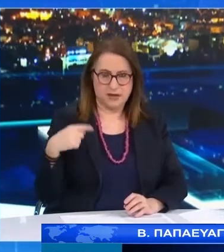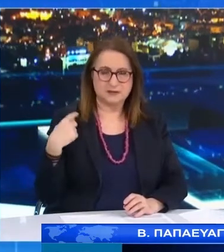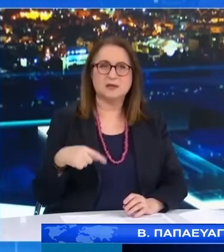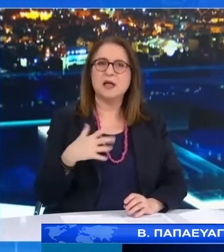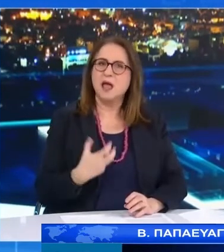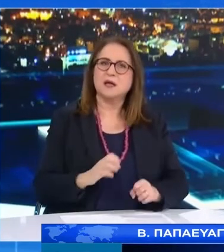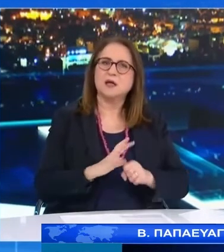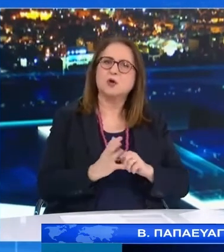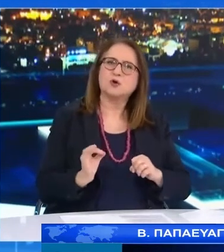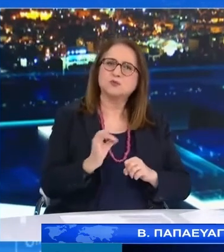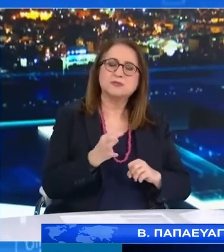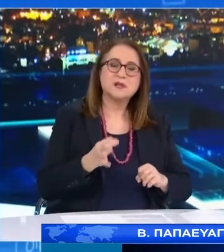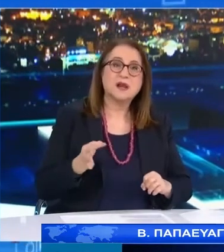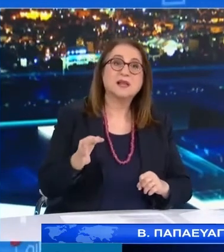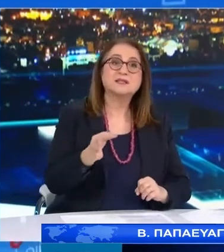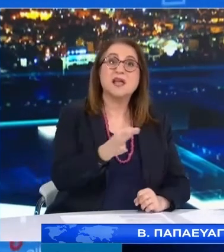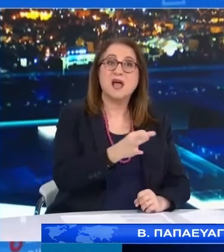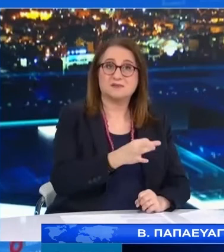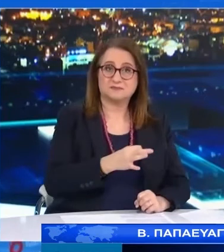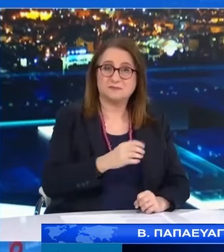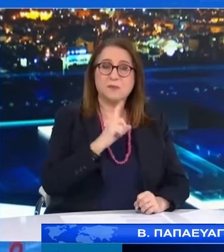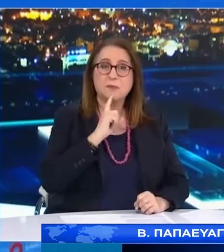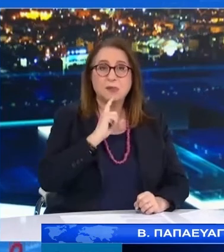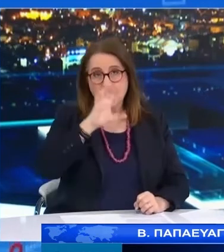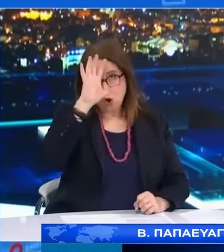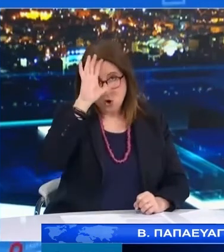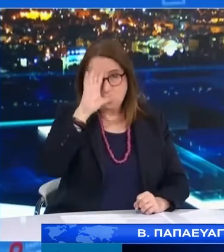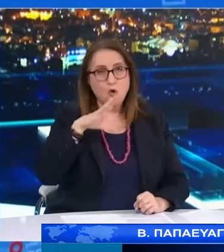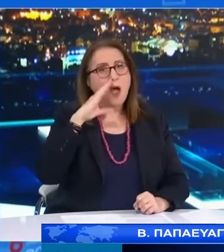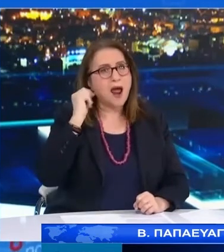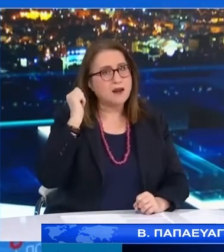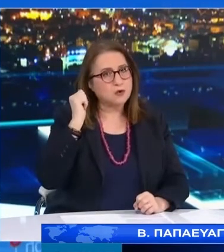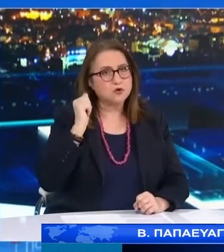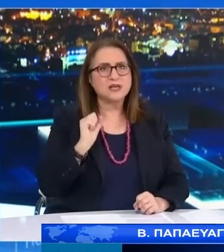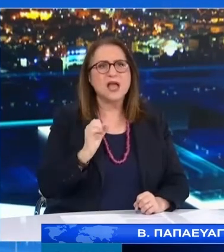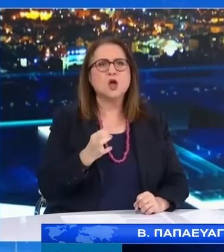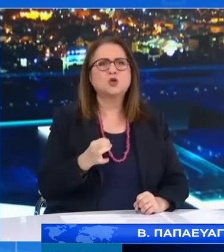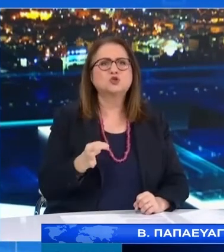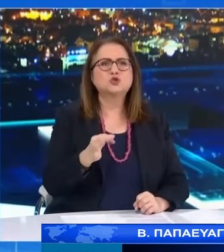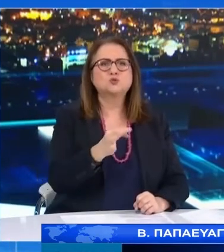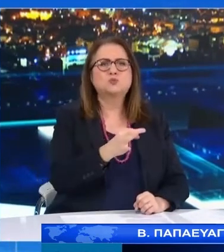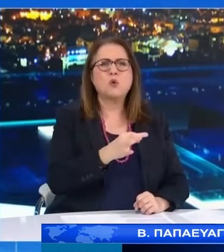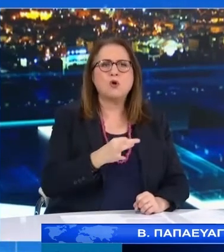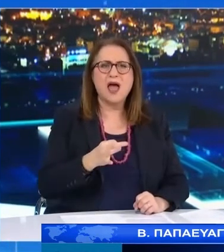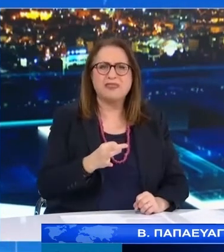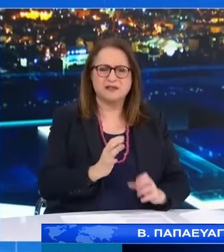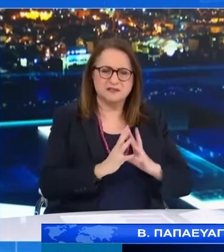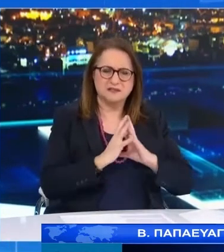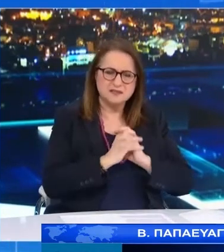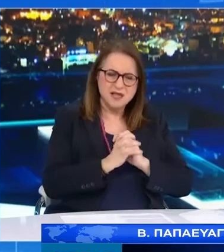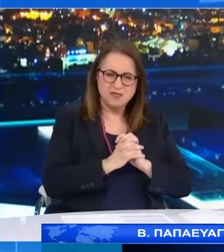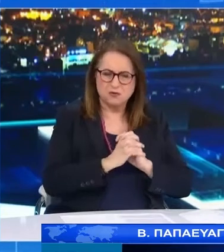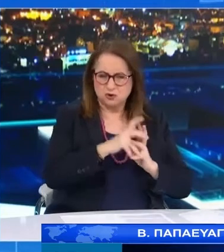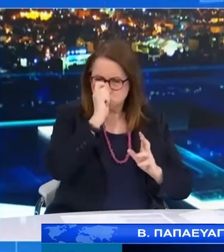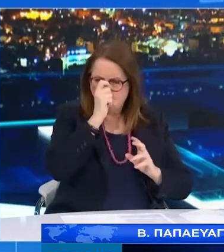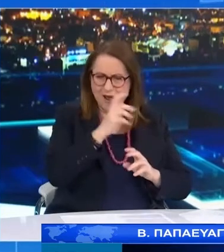των κρουσμάτων σε πολλές νησιωτικές περιοχές, όπως τη Ρόδο, την Άδο και τις Ποράδες και αλλού, παρόλο που ο αριθμός των κρουσμάτων στα νησιά